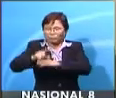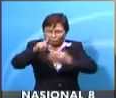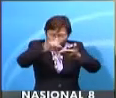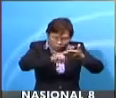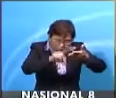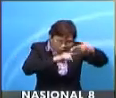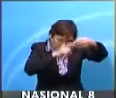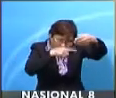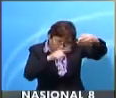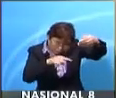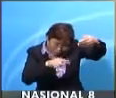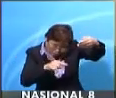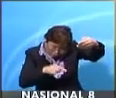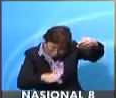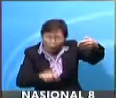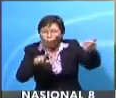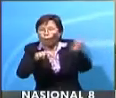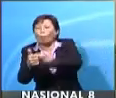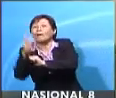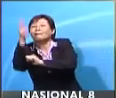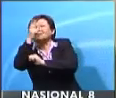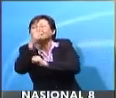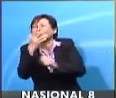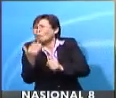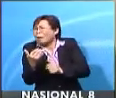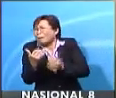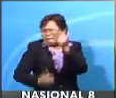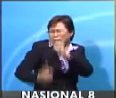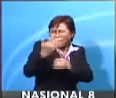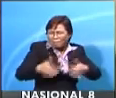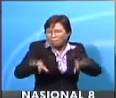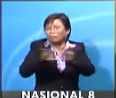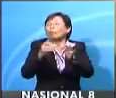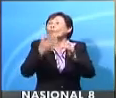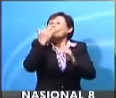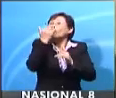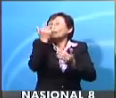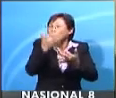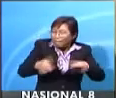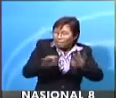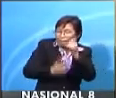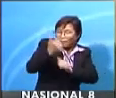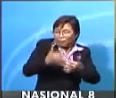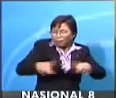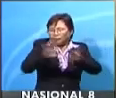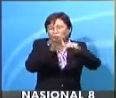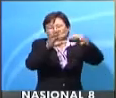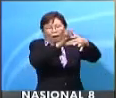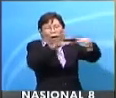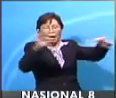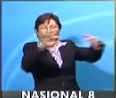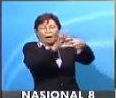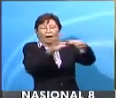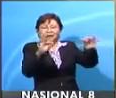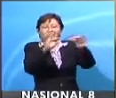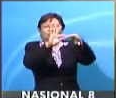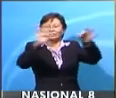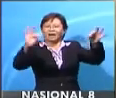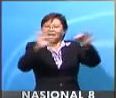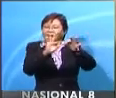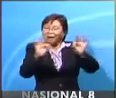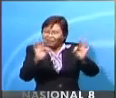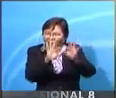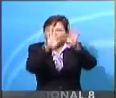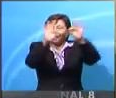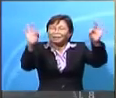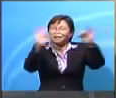sepenuhnya oleh pihak kerajaan kerana yang paling penting itu ayat-ayat dalam perjanjian tersebut. Kerana dari